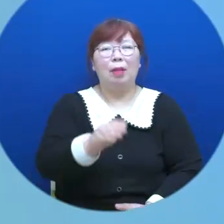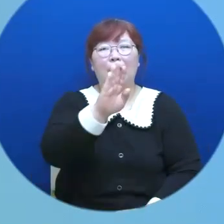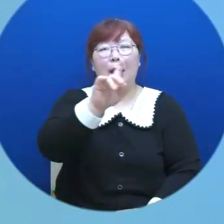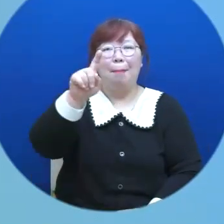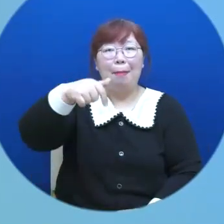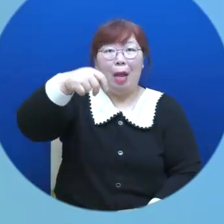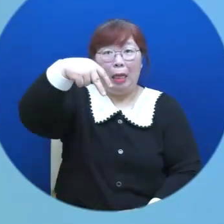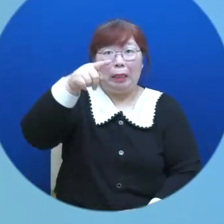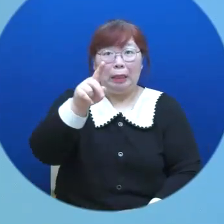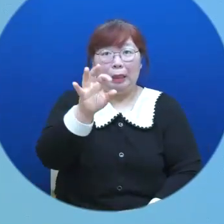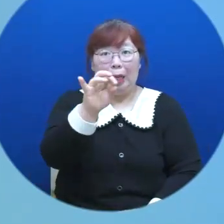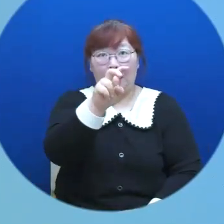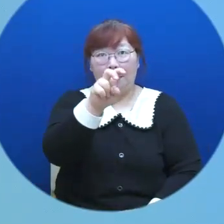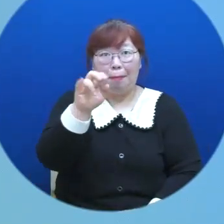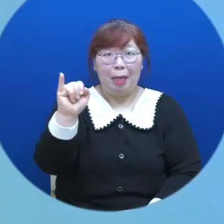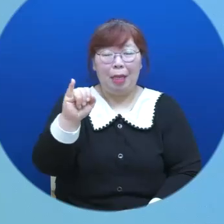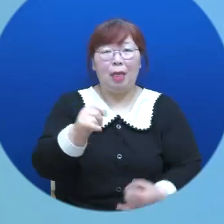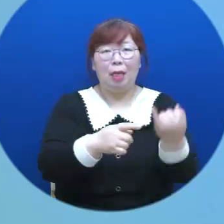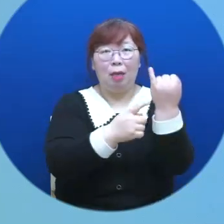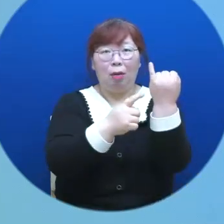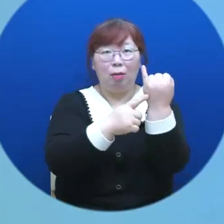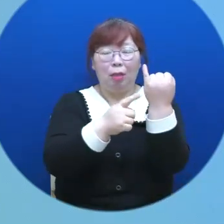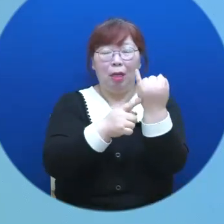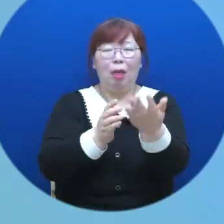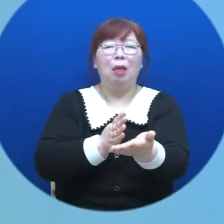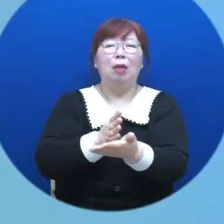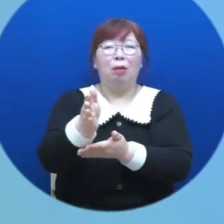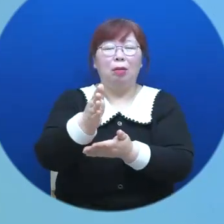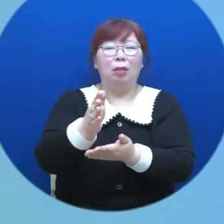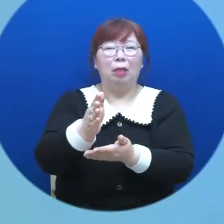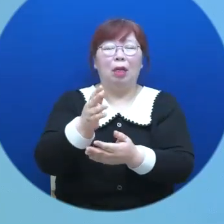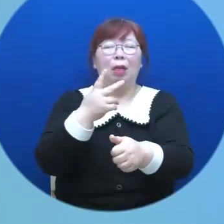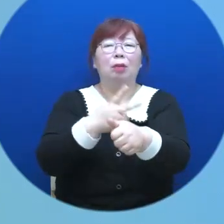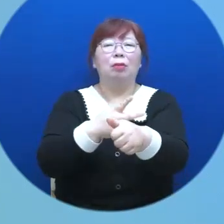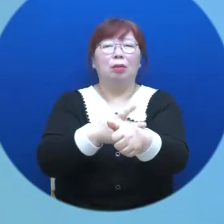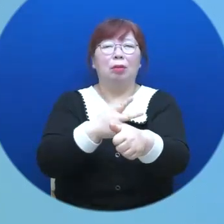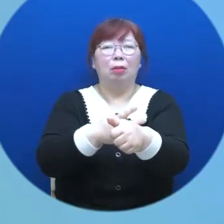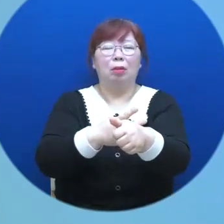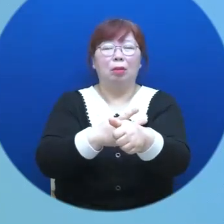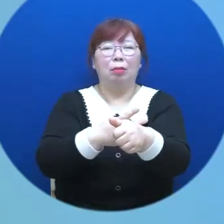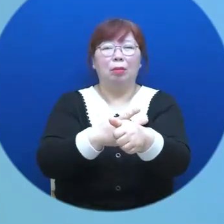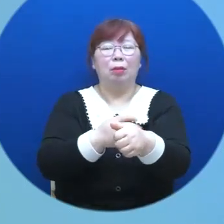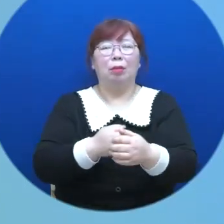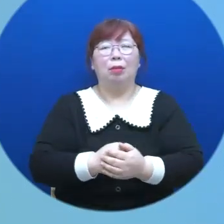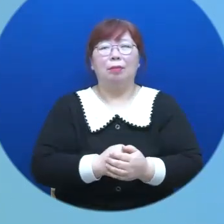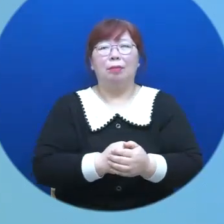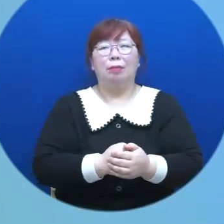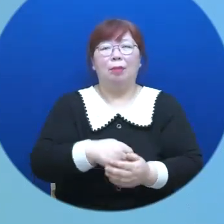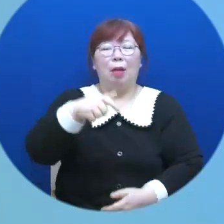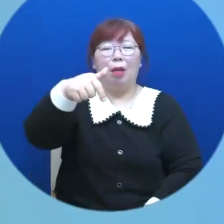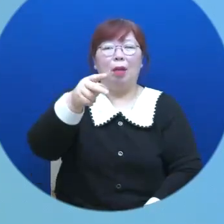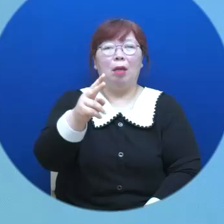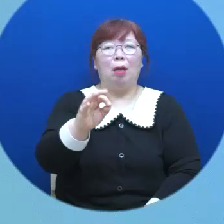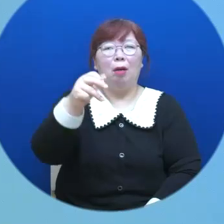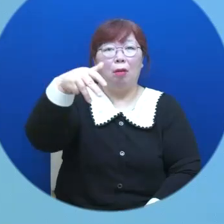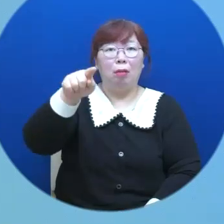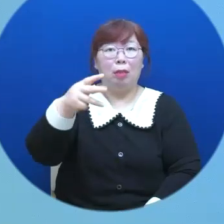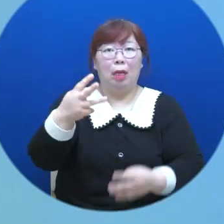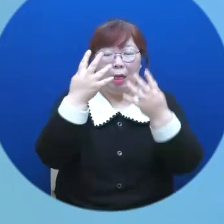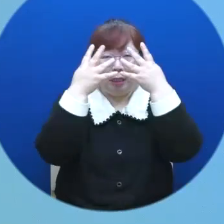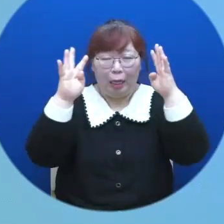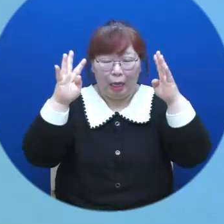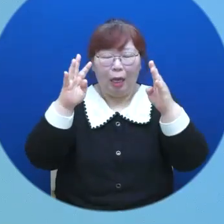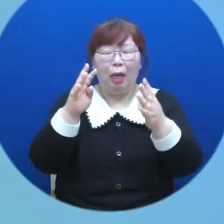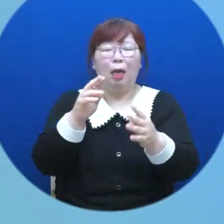박상미 교수님이 계세요. 경찰대학 상담학 교수님으로 계시고 또